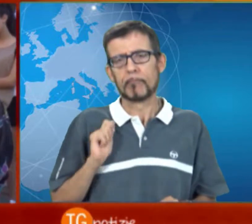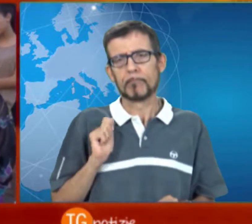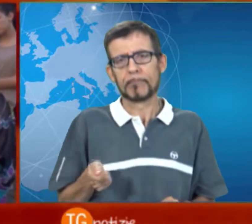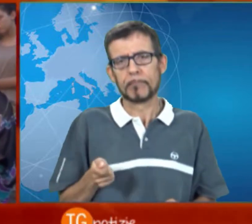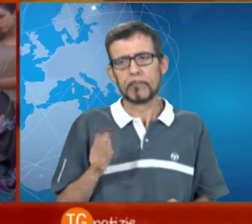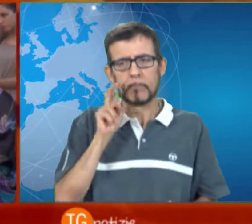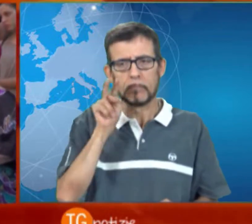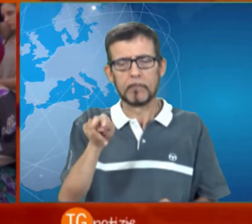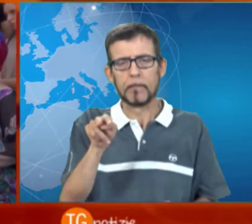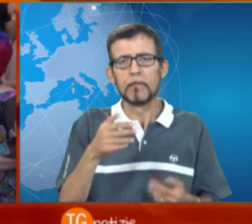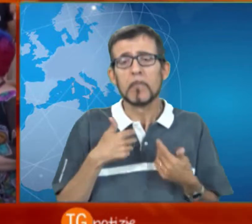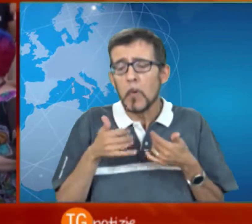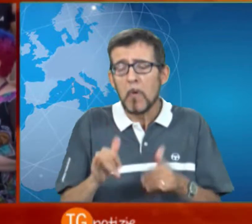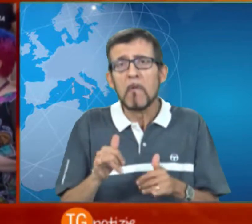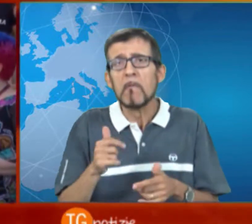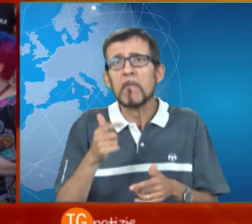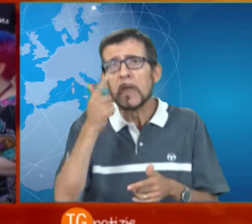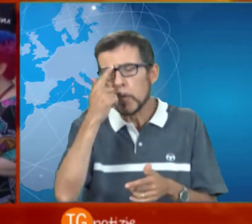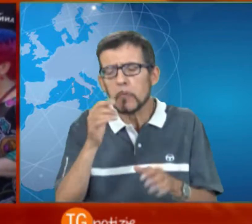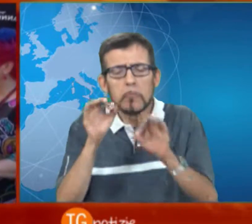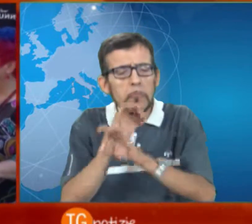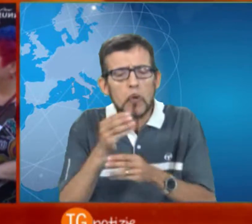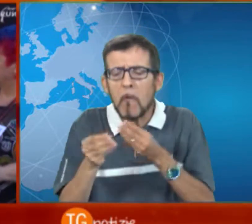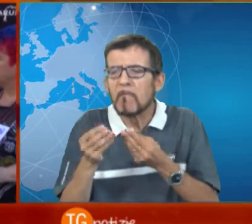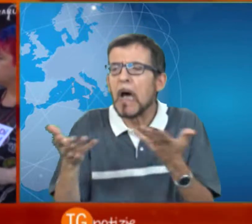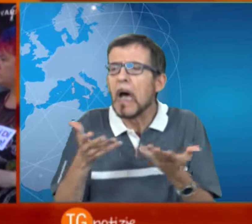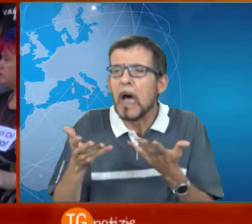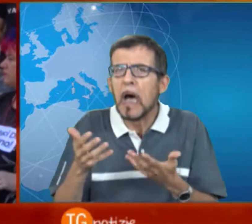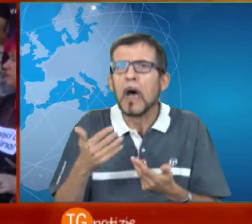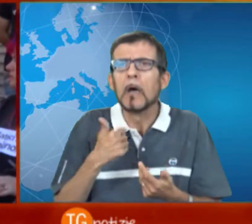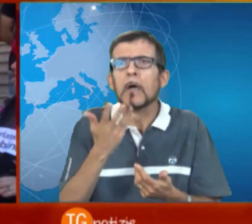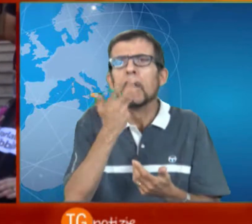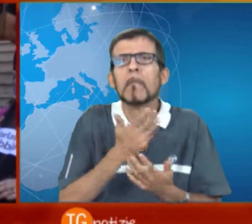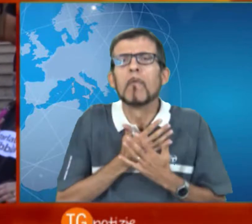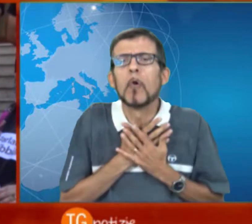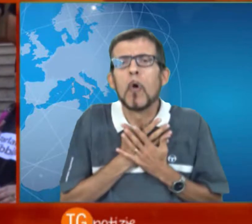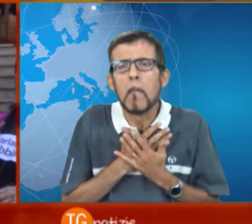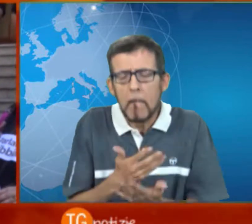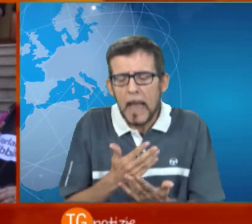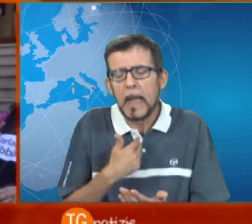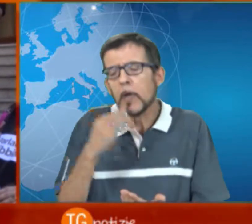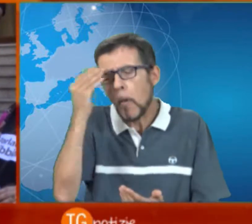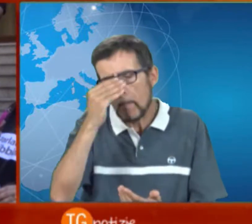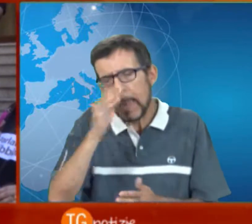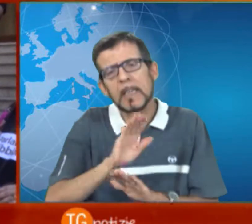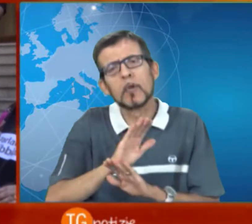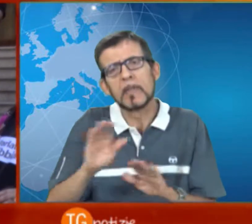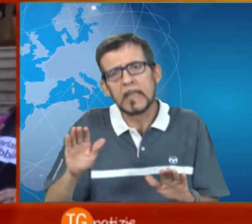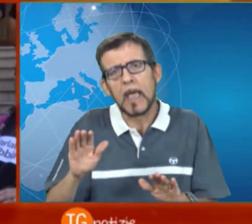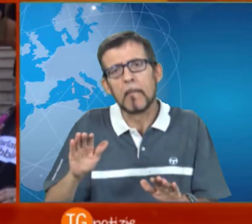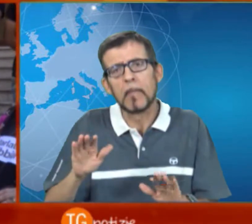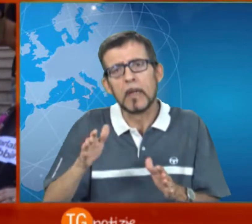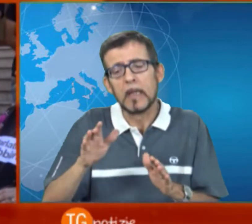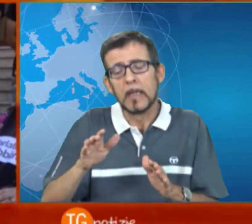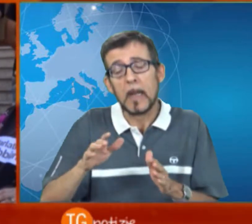Io e i miei figli non so cosa fanno, non so se mi vogliono bene, ma io li penso sempre. Tra un po' è